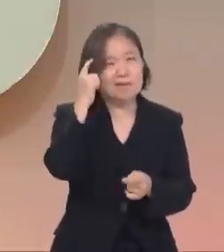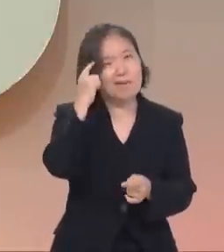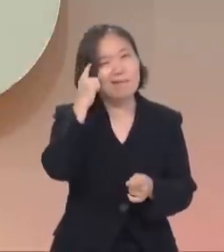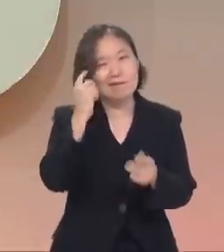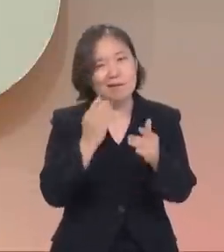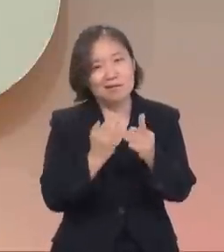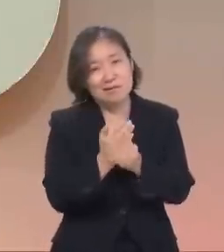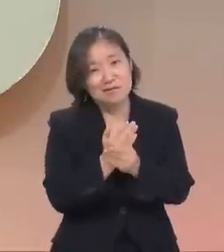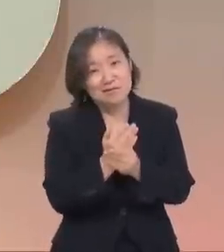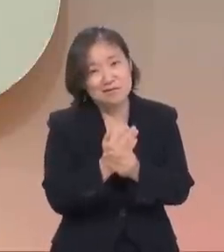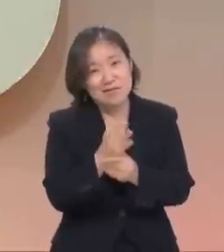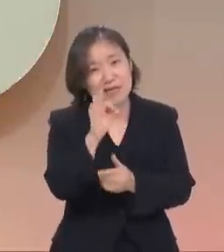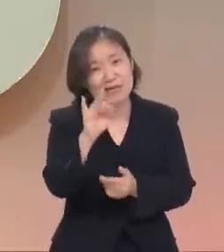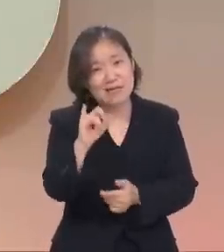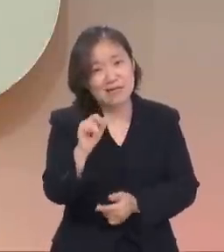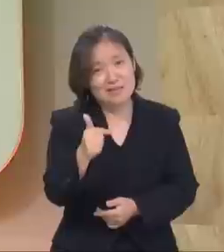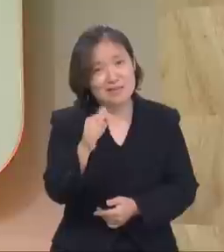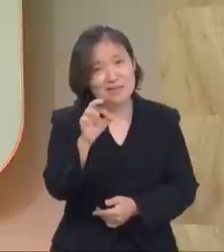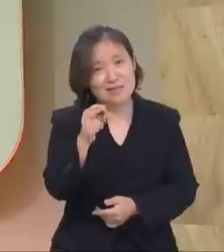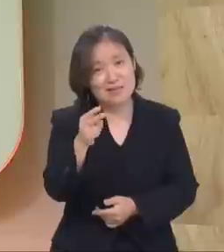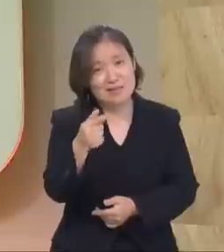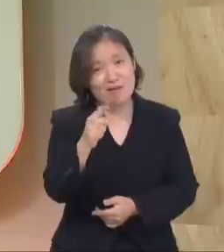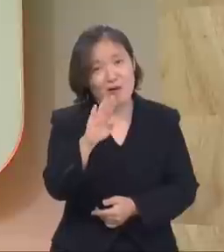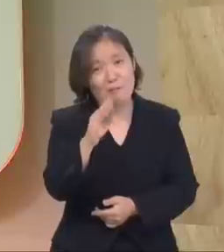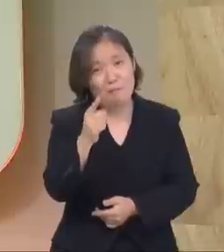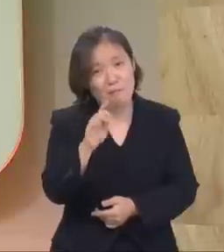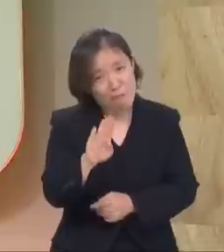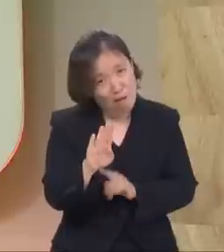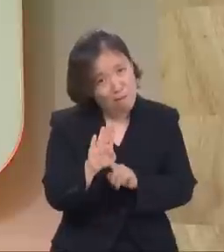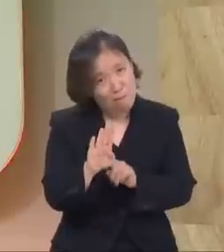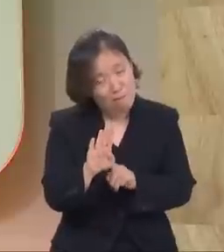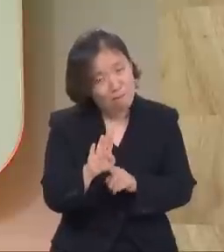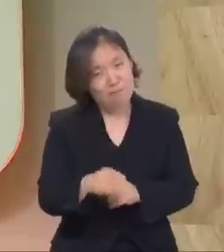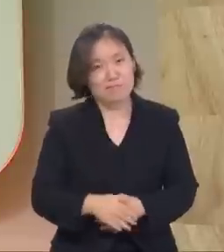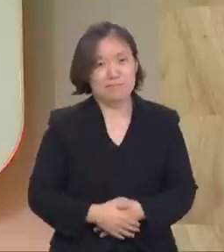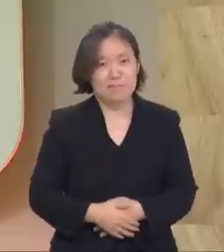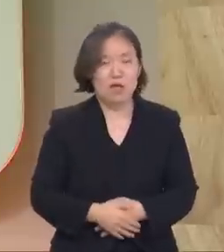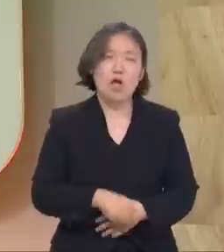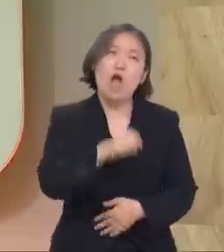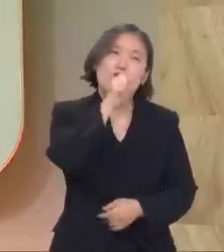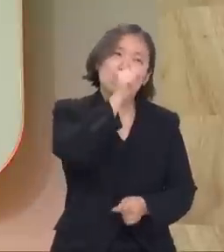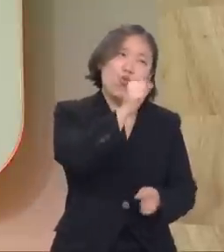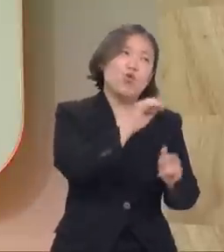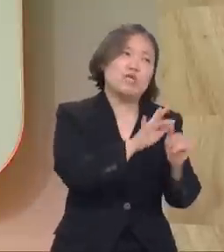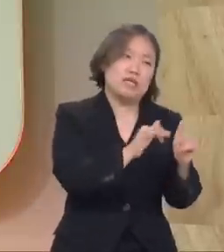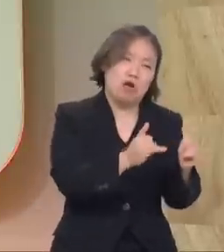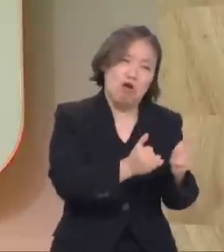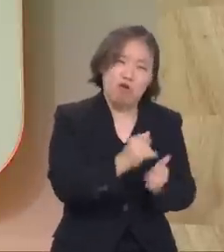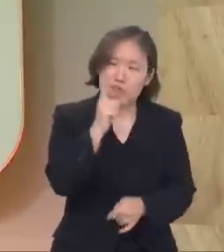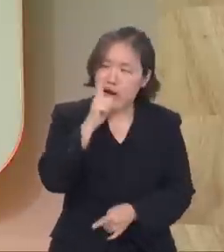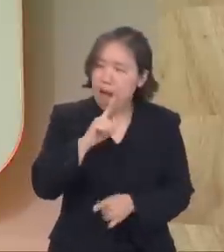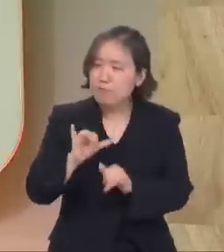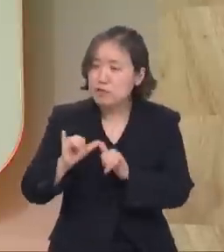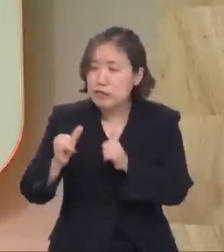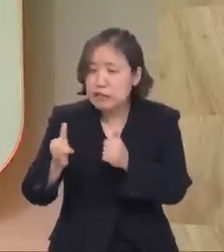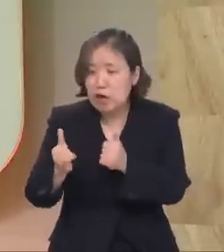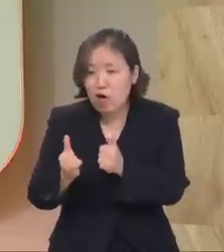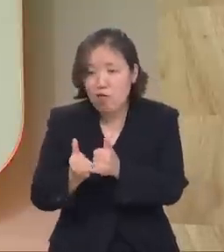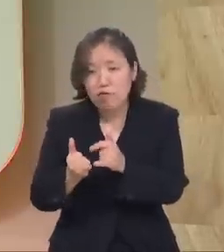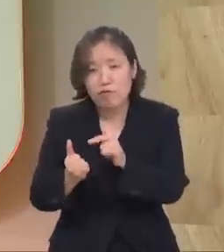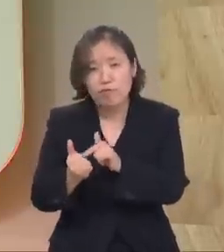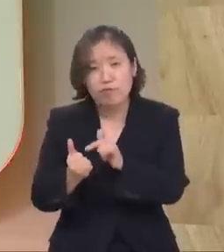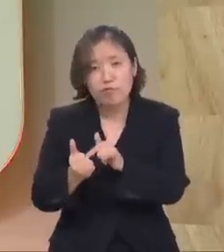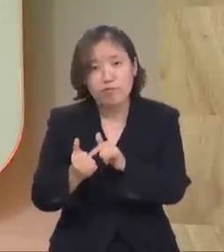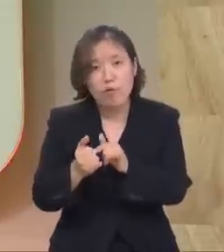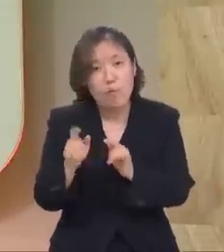마음에 되새기기 시작합니다 인연법 좋은 인도 나쁜 인연도 결국